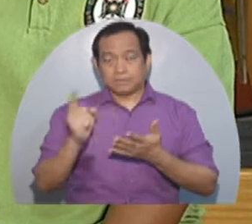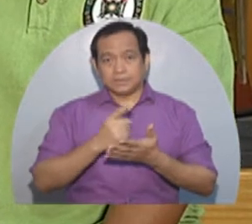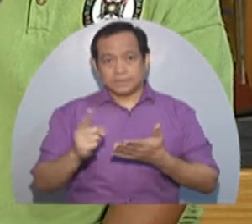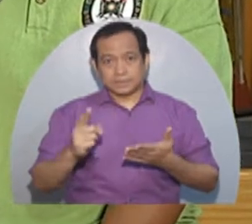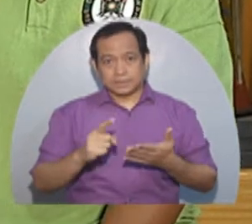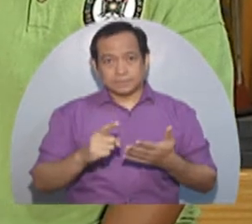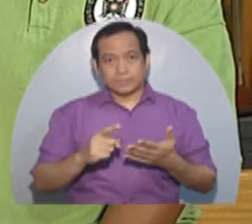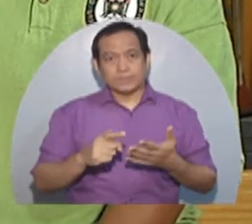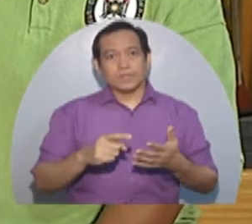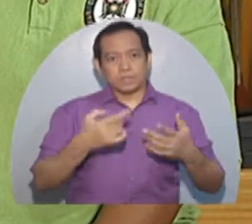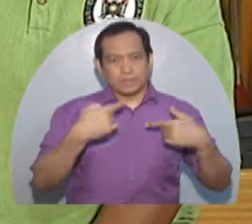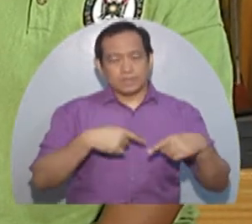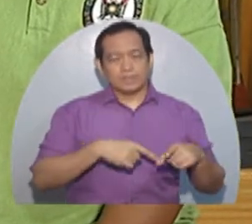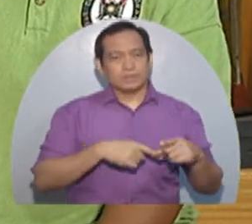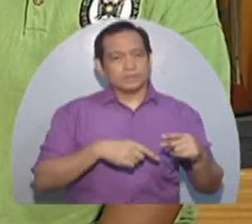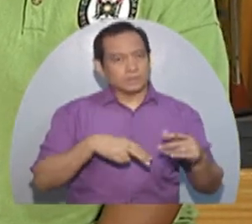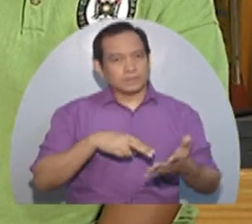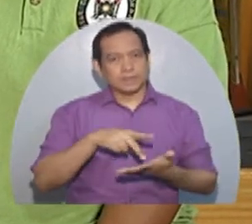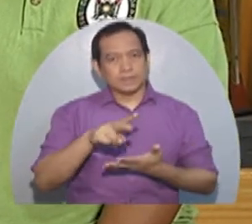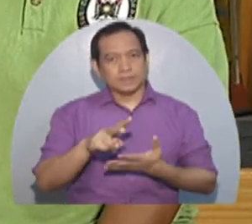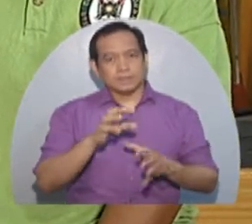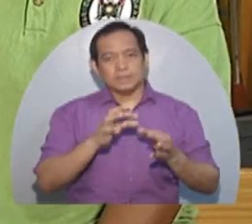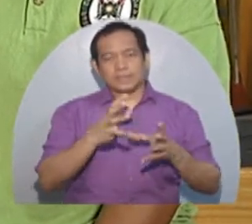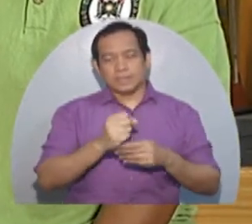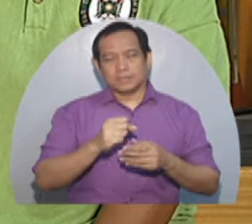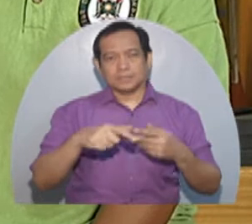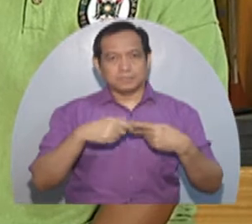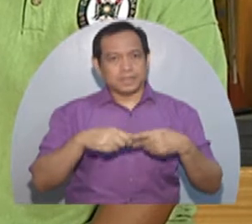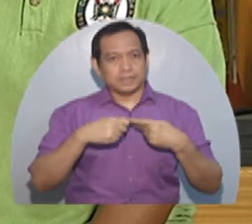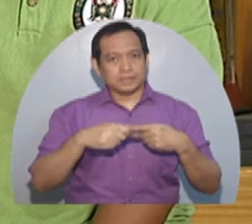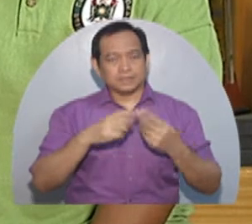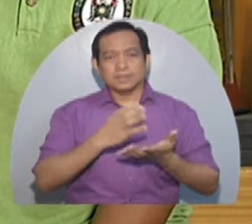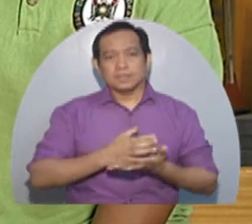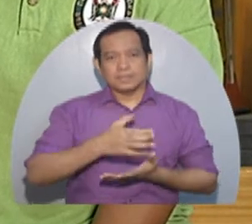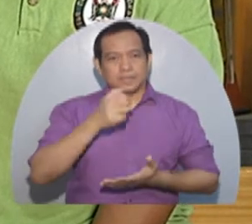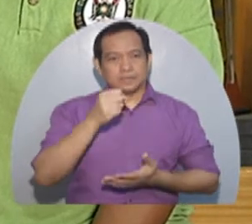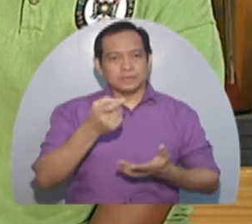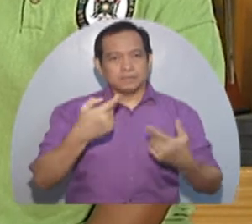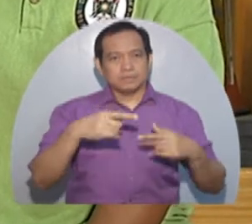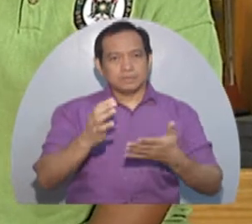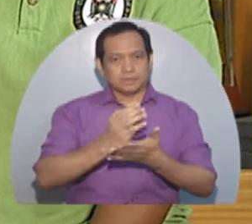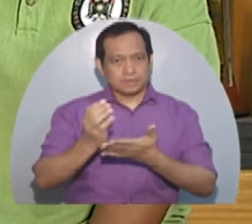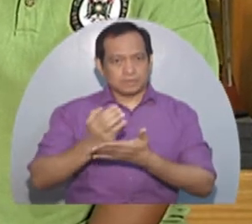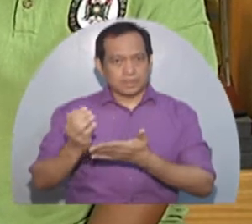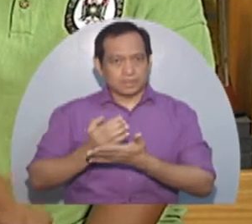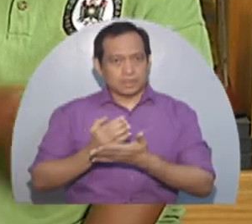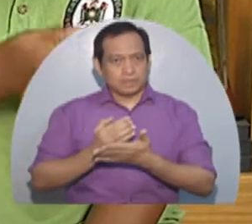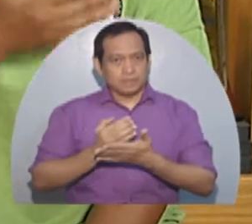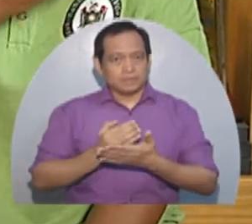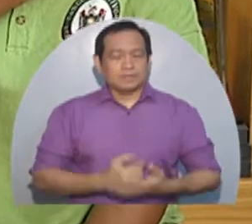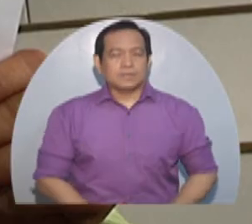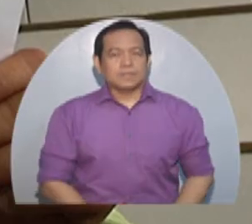basurahan? Yung pong nadadaanan namin ng mga plastic pa sa daan, namumulot po kami.